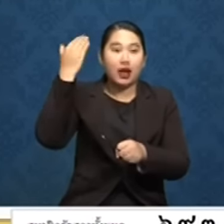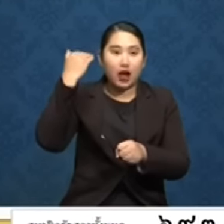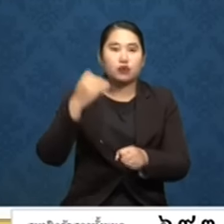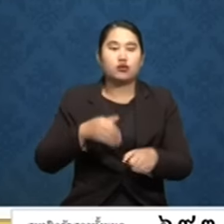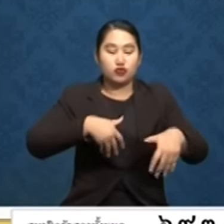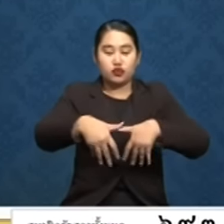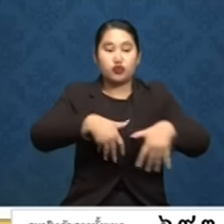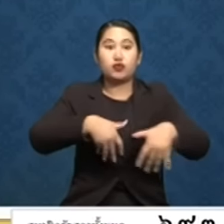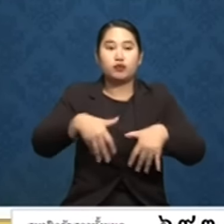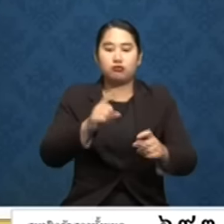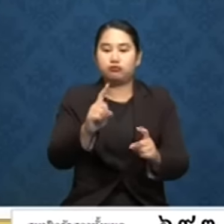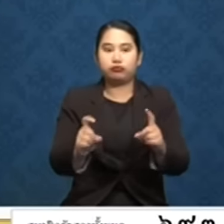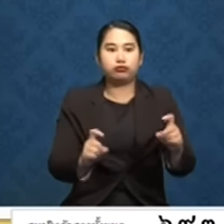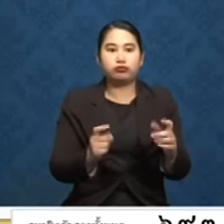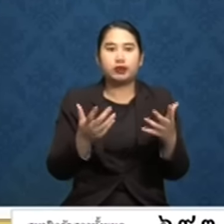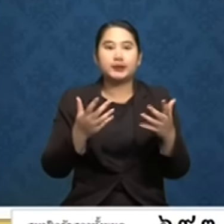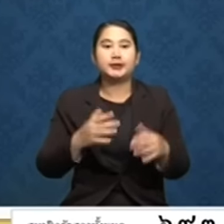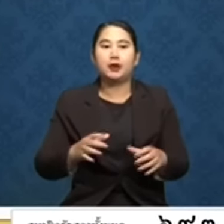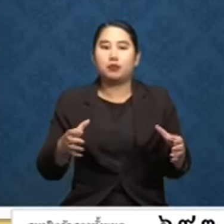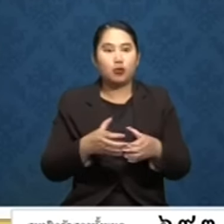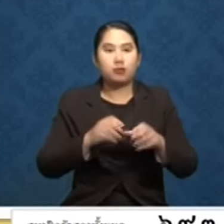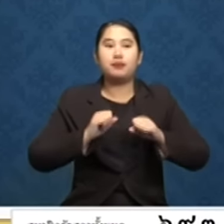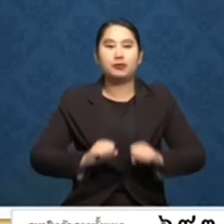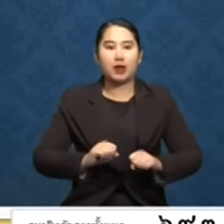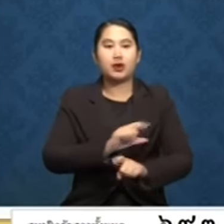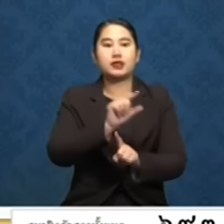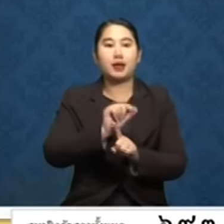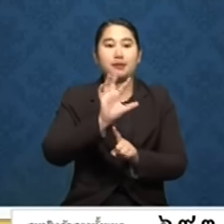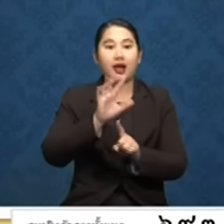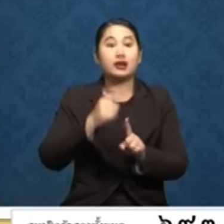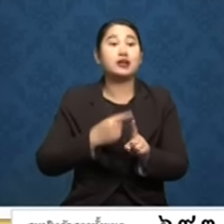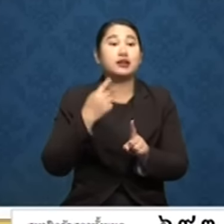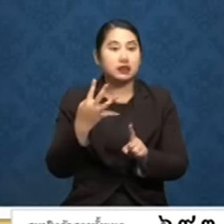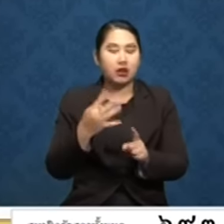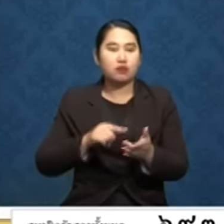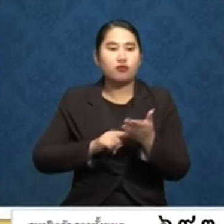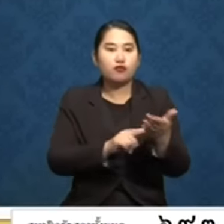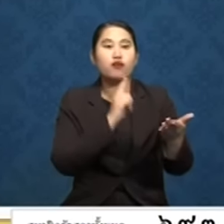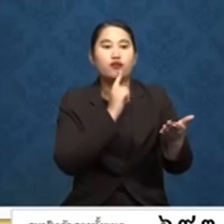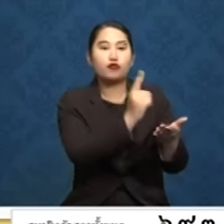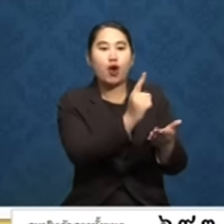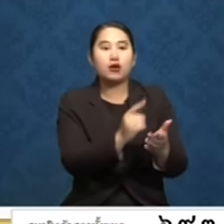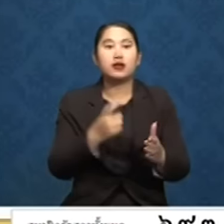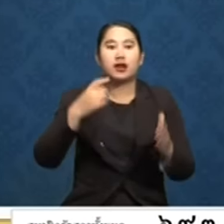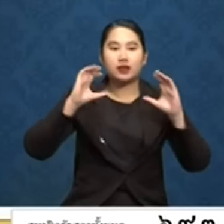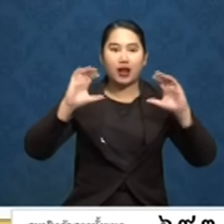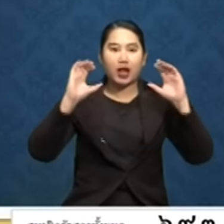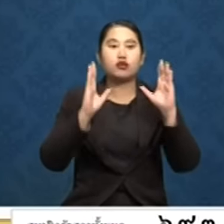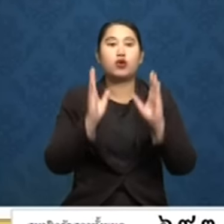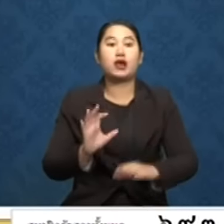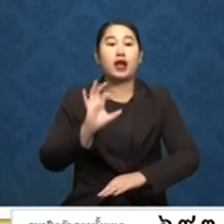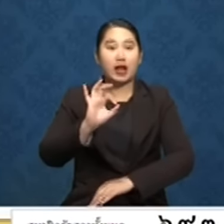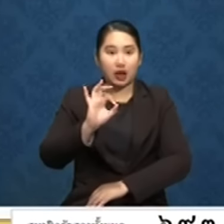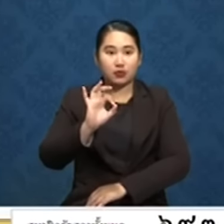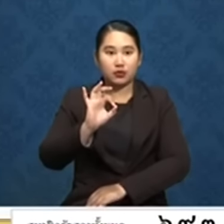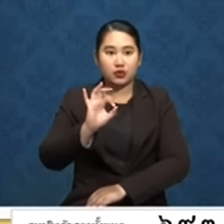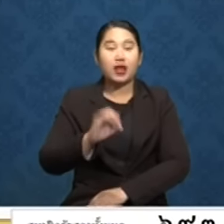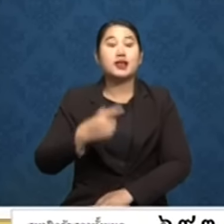ที่สูญเสียในวันนั้นลุกขึ้นด้วยความกล้าหาญในวันที่25เมษายนยื่นฟ้องต่อเจ้าหน้าที่รัฐ9คนประสานประ